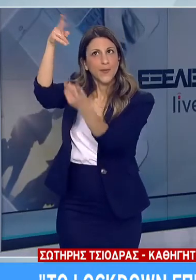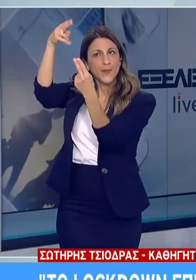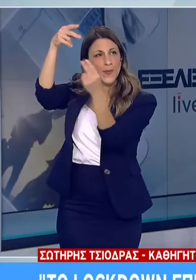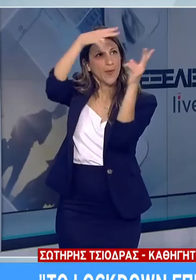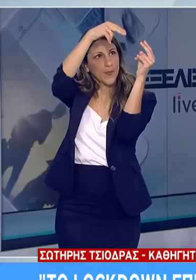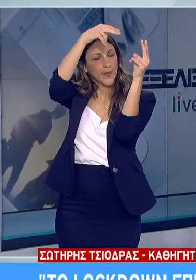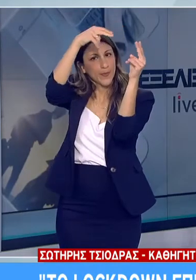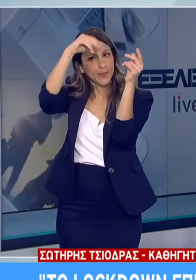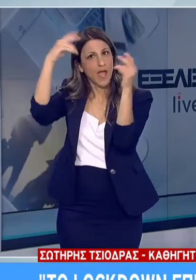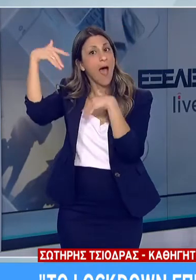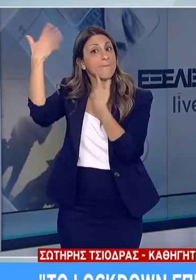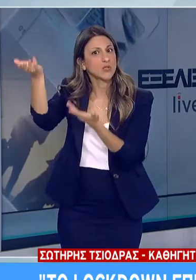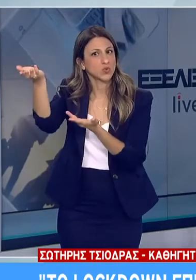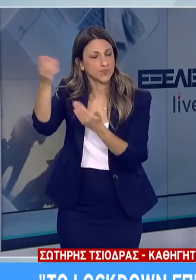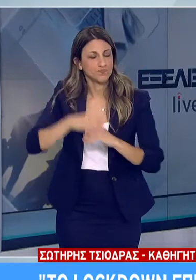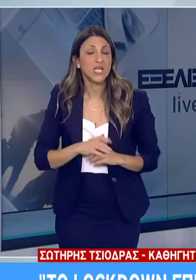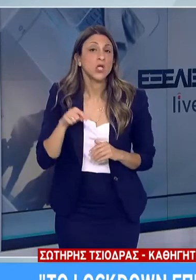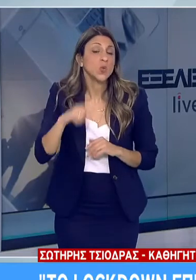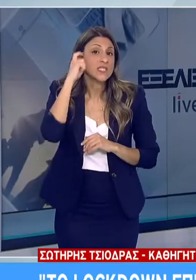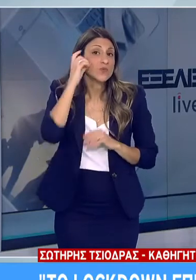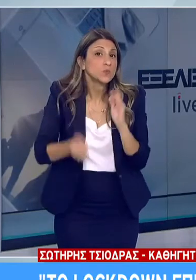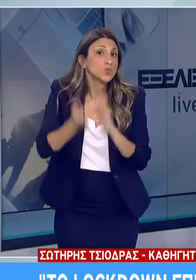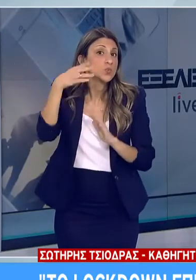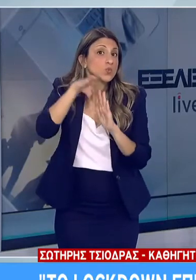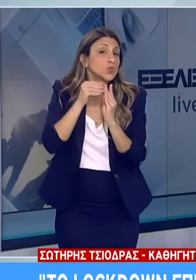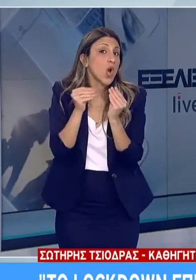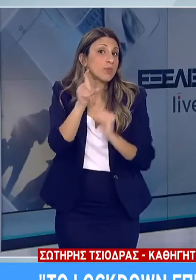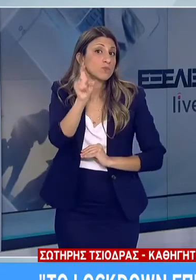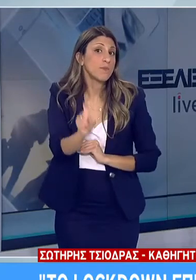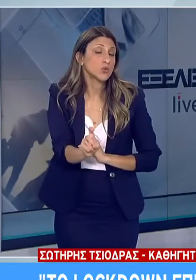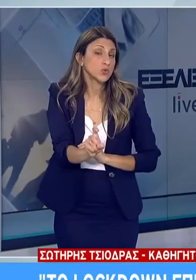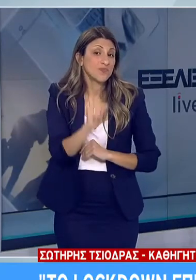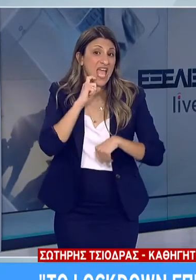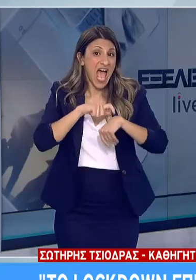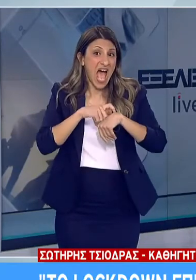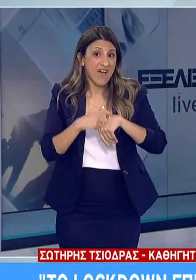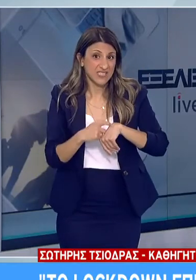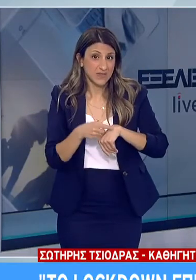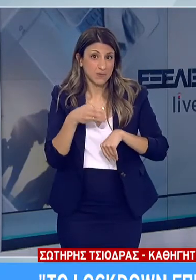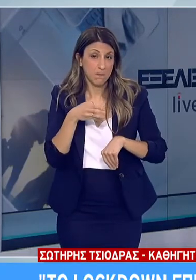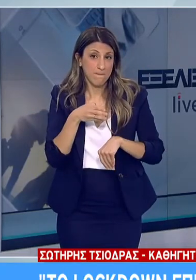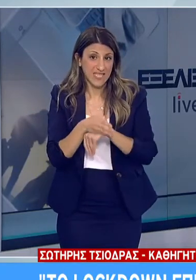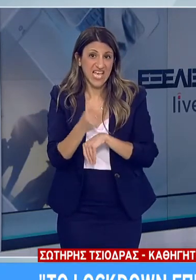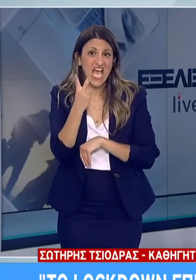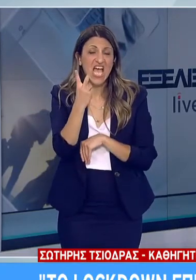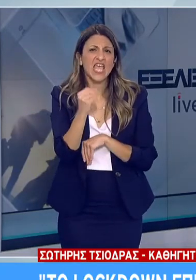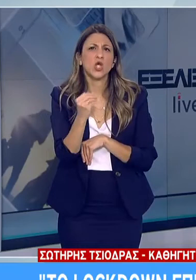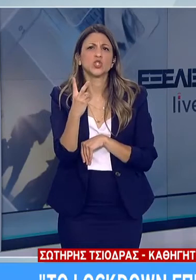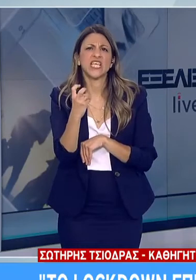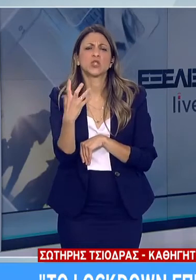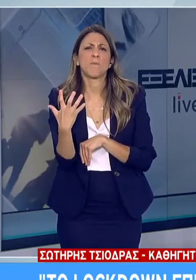να συνεχίσουμε κάποια άλλα νέα συστήματα ψήξης. Δόξα τω Θεώ, έχουμε αυτή τη στιγμή 25 κρούσματα σε μονάδες. Αυτό σημαίνει